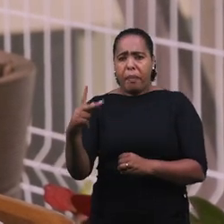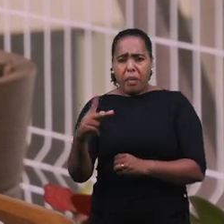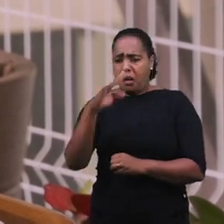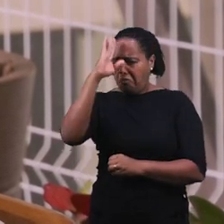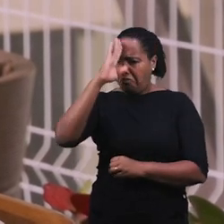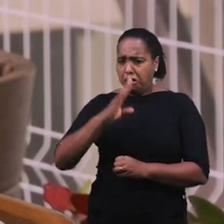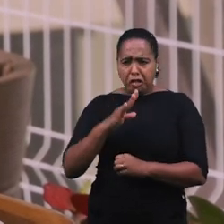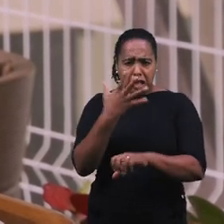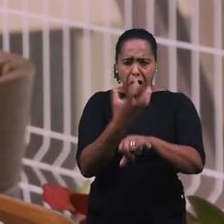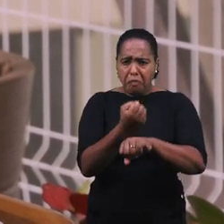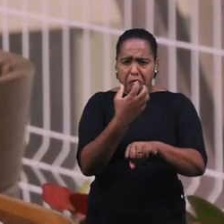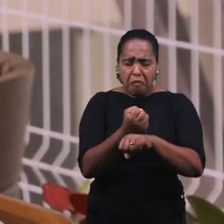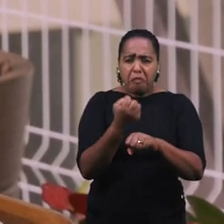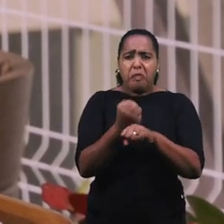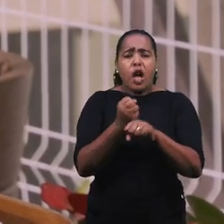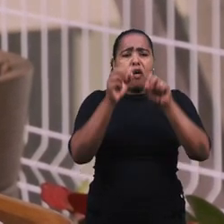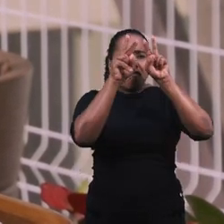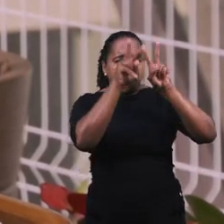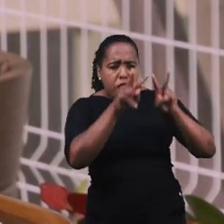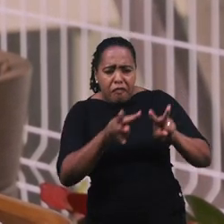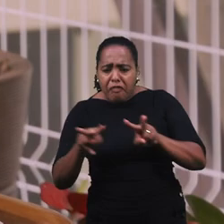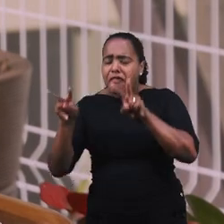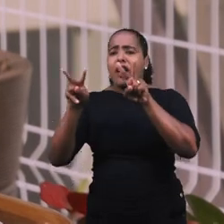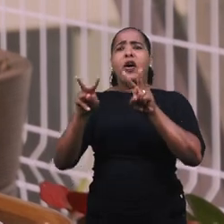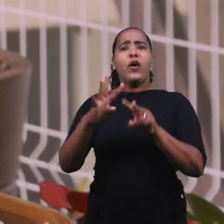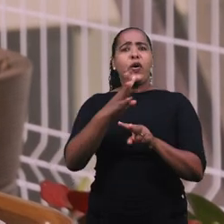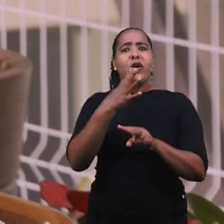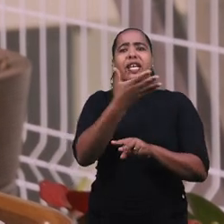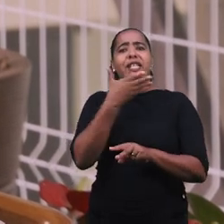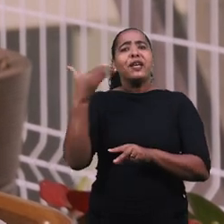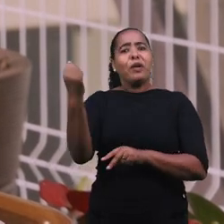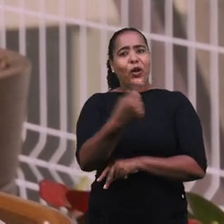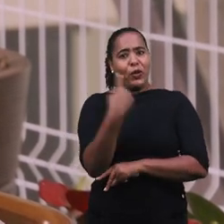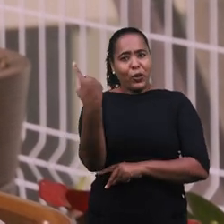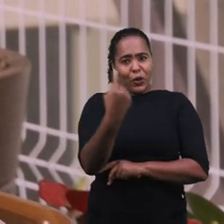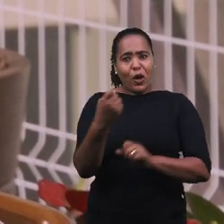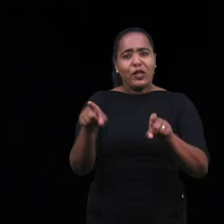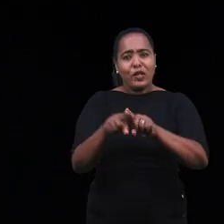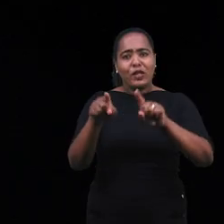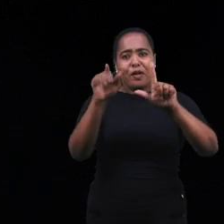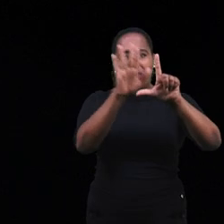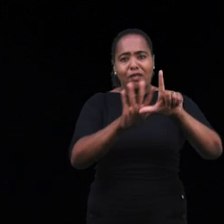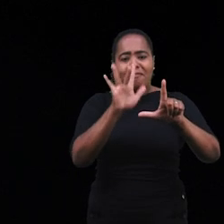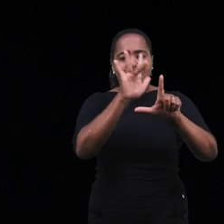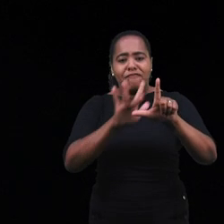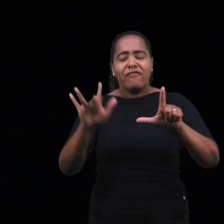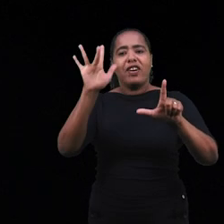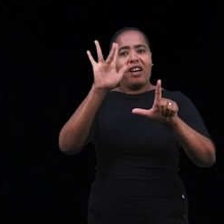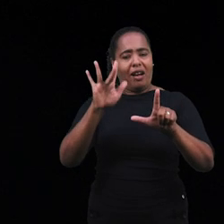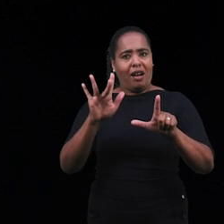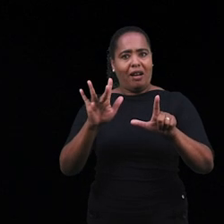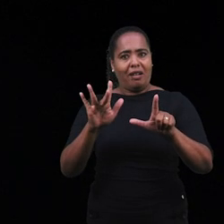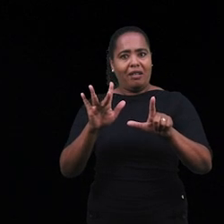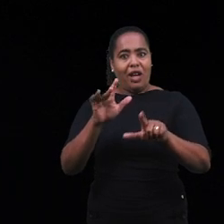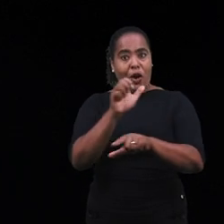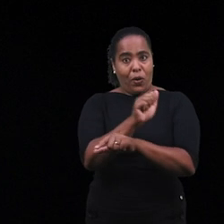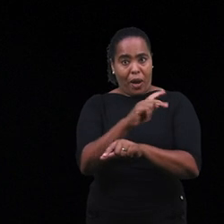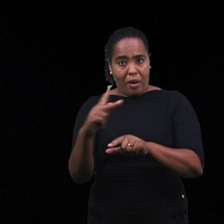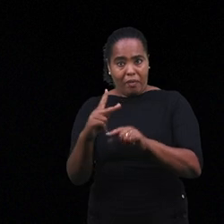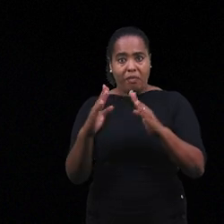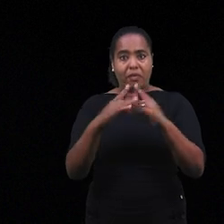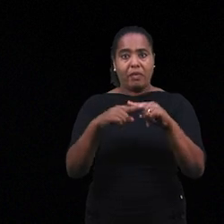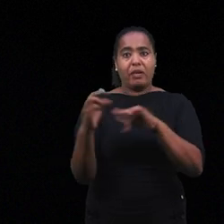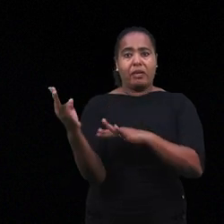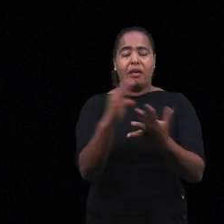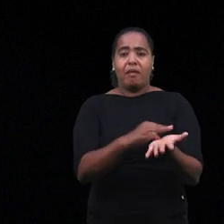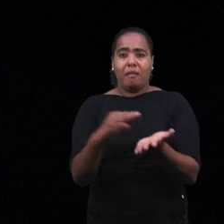gratuitement, profitez pour naviguer et connaître beaucoup plus sur nous et nos plateformes digitales. Et dans l'application de